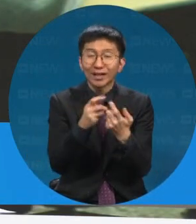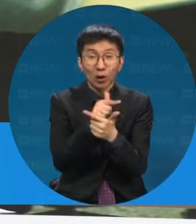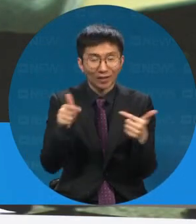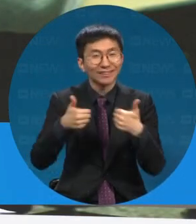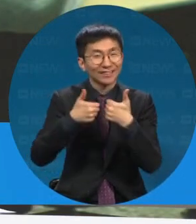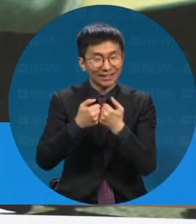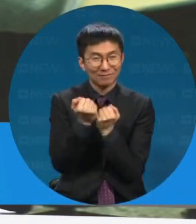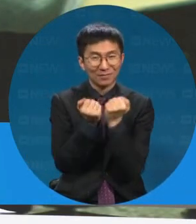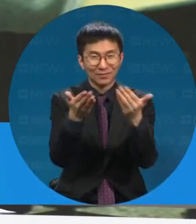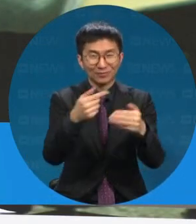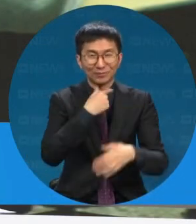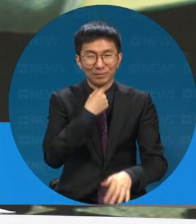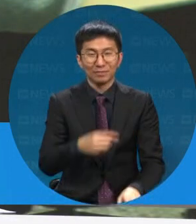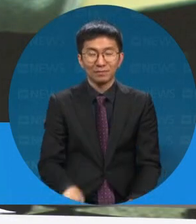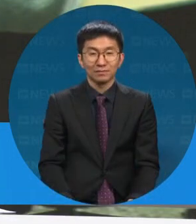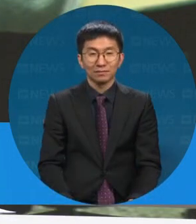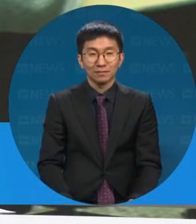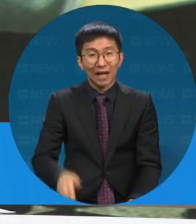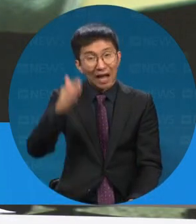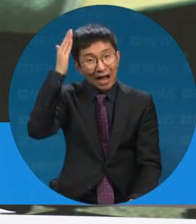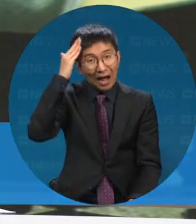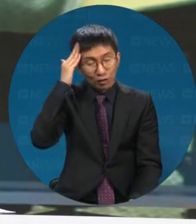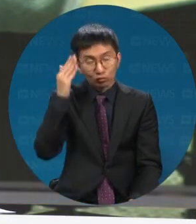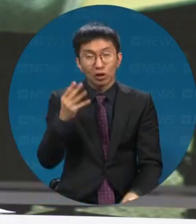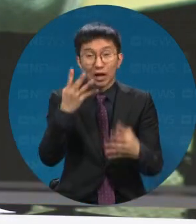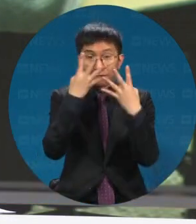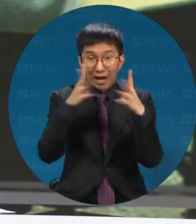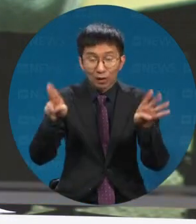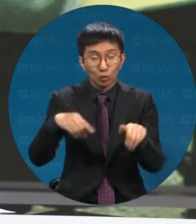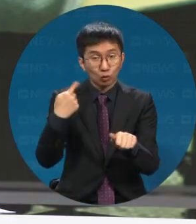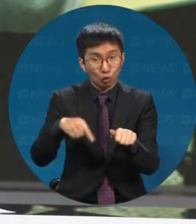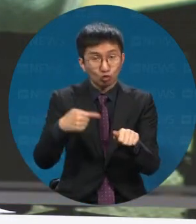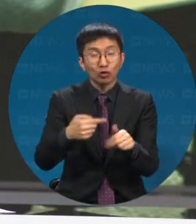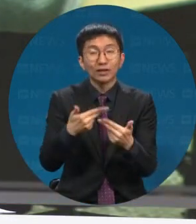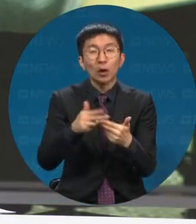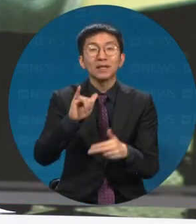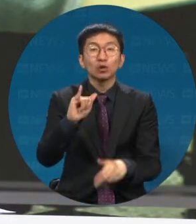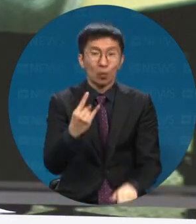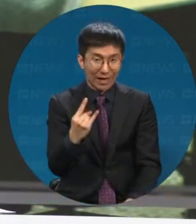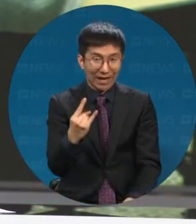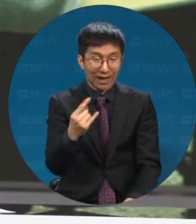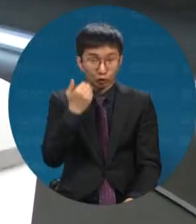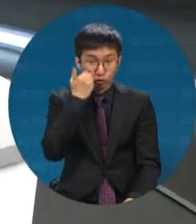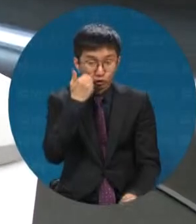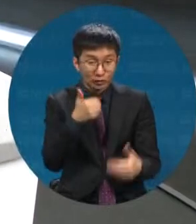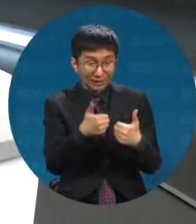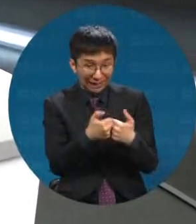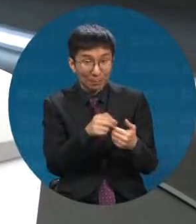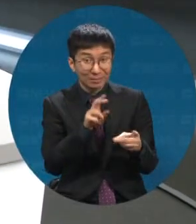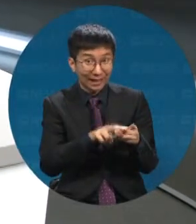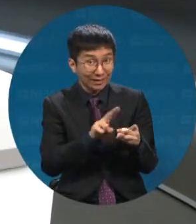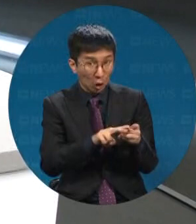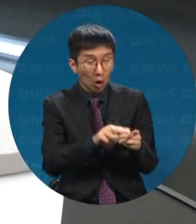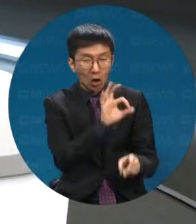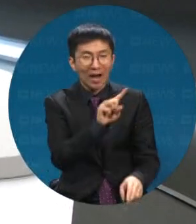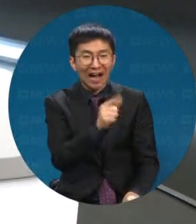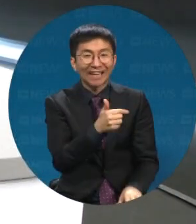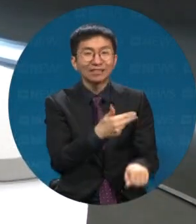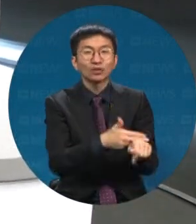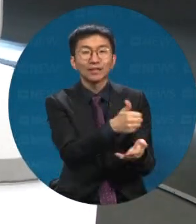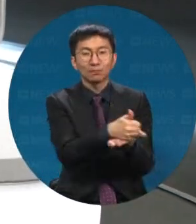자세히 들여다보겠습니다. 한국대학교육협의회 대입상담센터의 안성원 선생님 나와 있습니다. 안녕하세요.